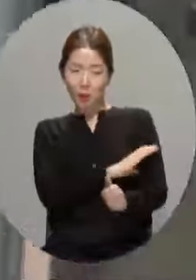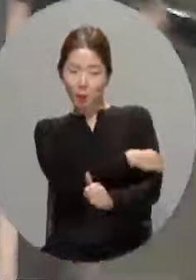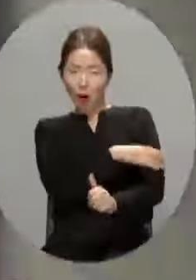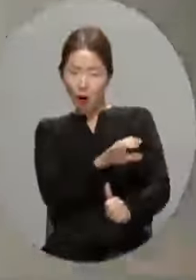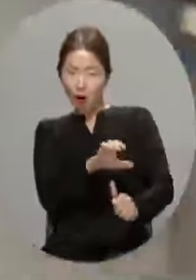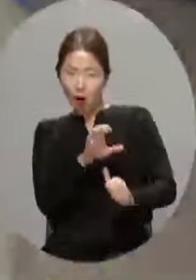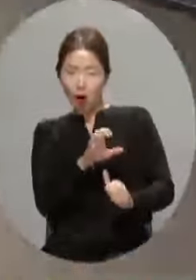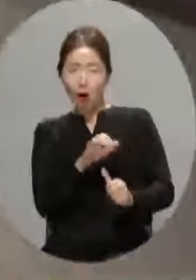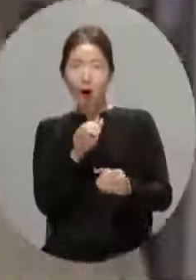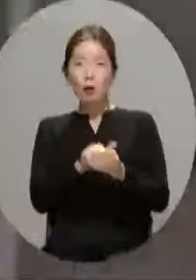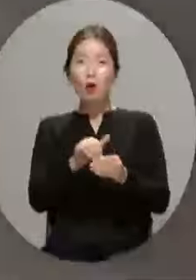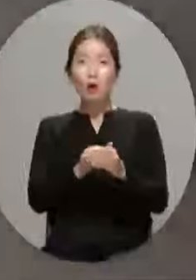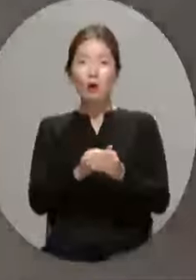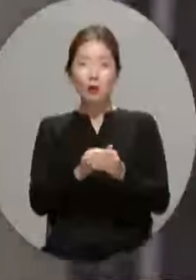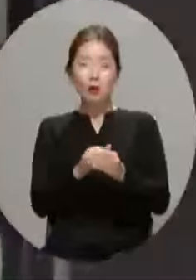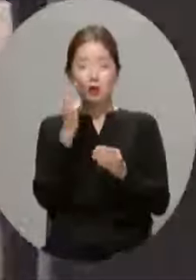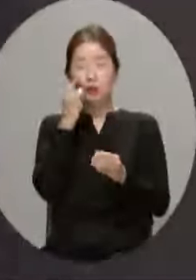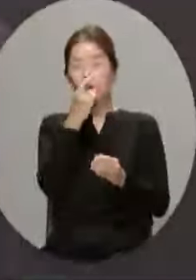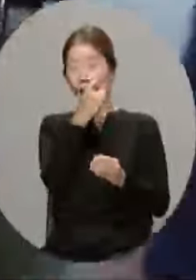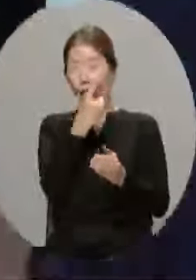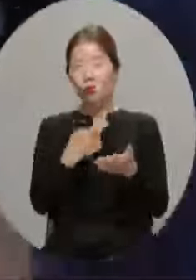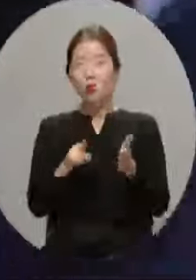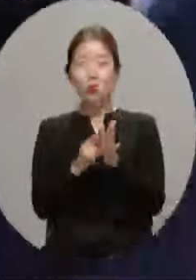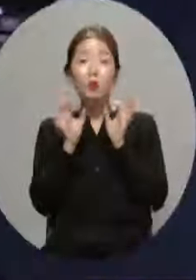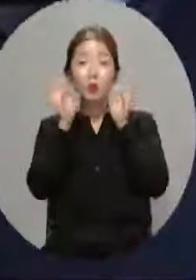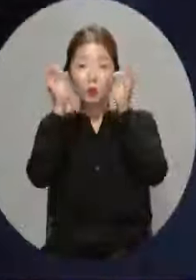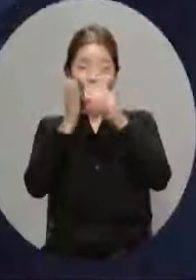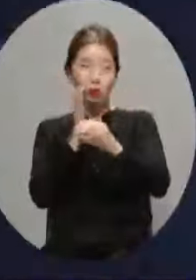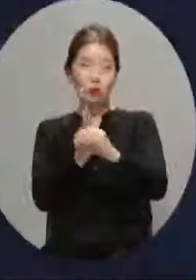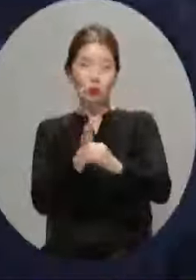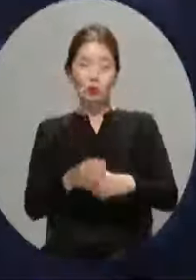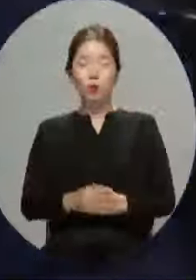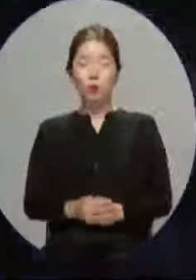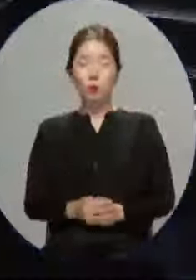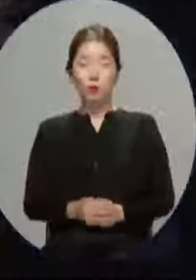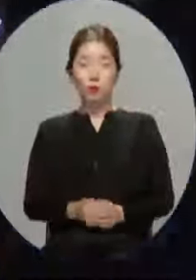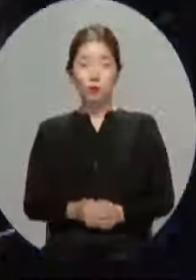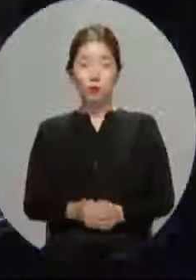얻으려 했는지를 입증하는 데 집중될 전망입니다. MBC 뉴스 정자영입니다.